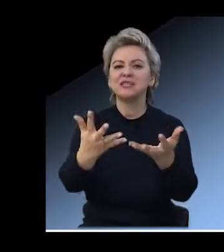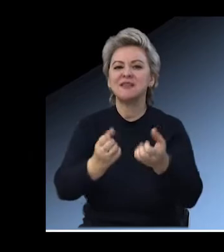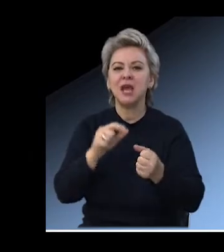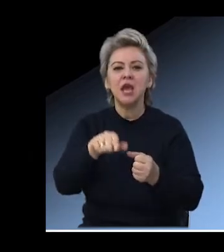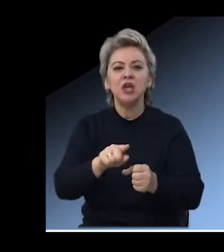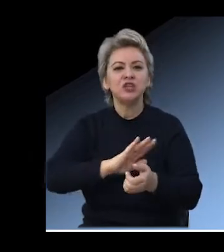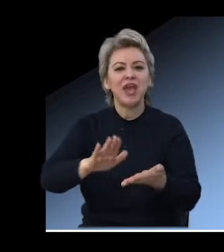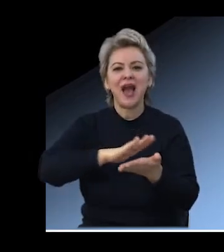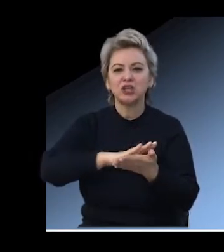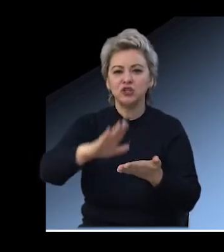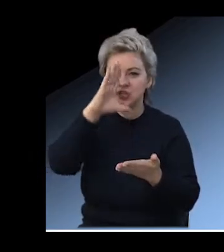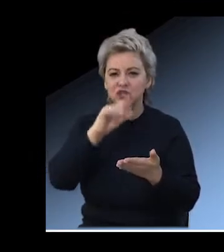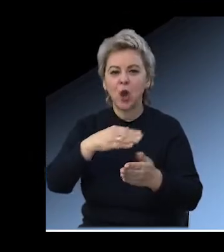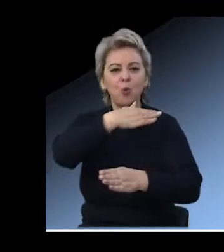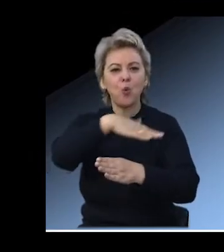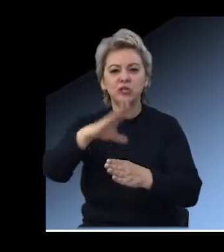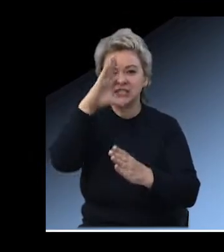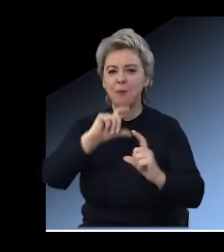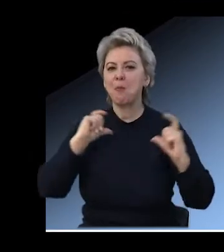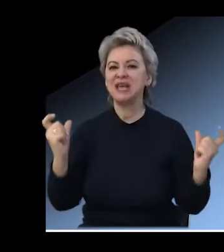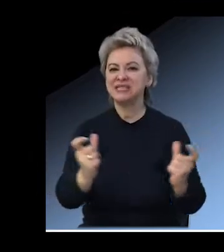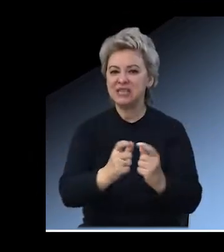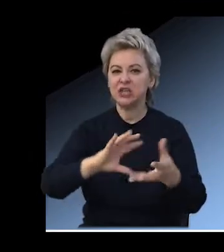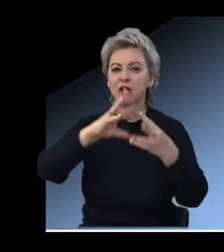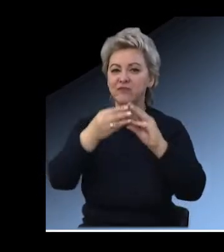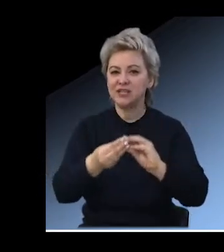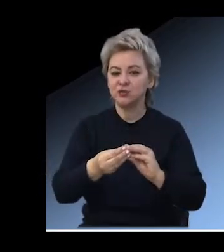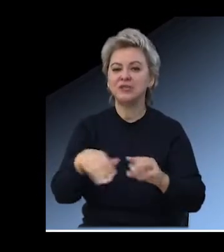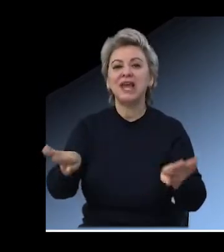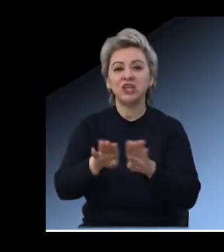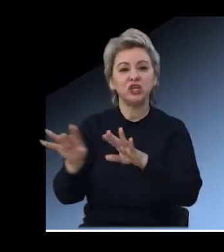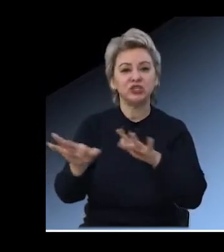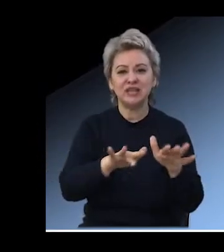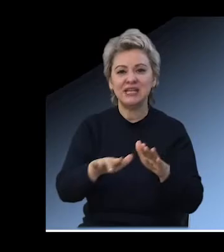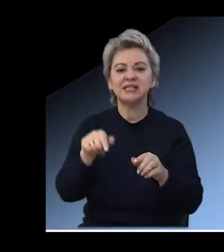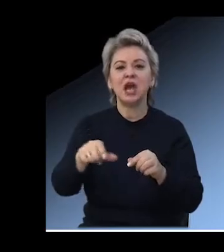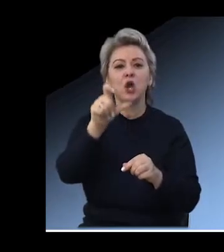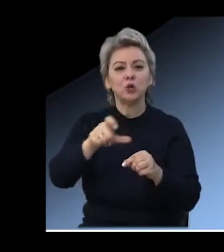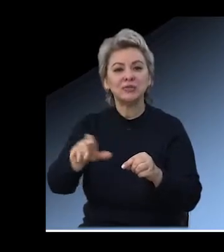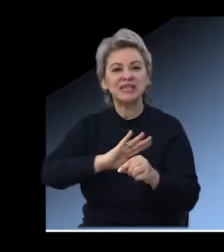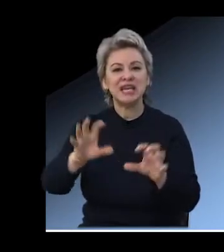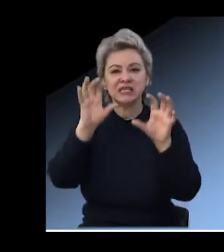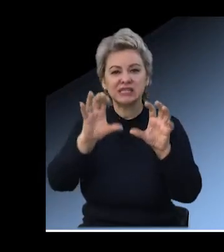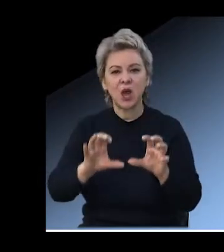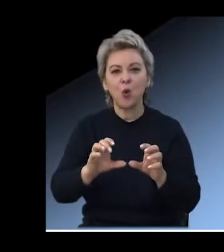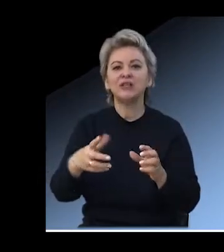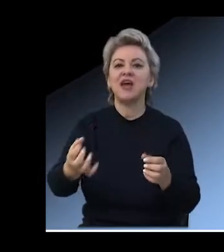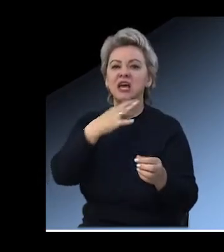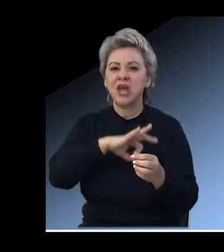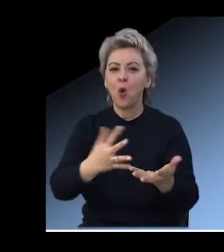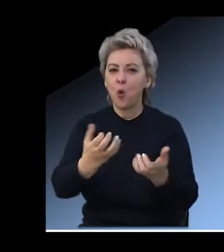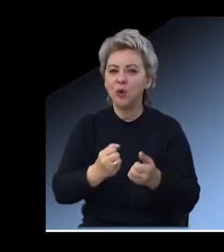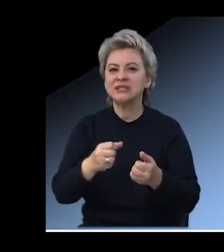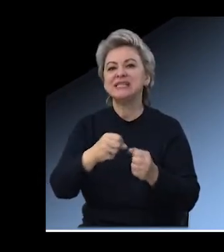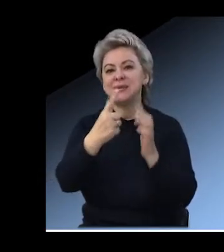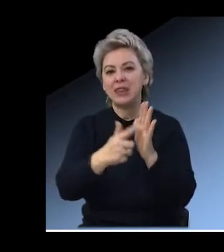производстве применялась неочищенная вода из уличного бассейна. В результате противоправной деятельности фигуранты незаконно извлекли доход